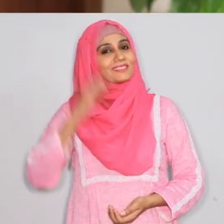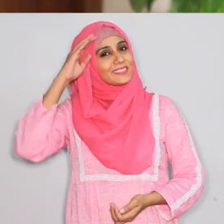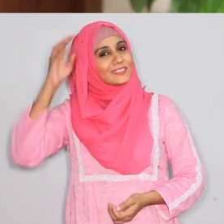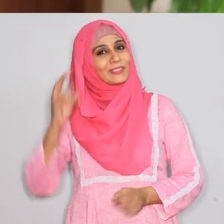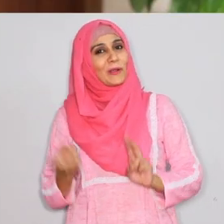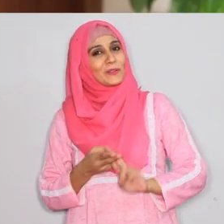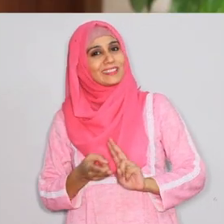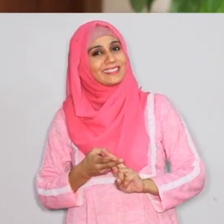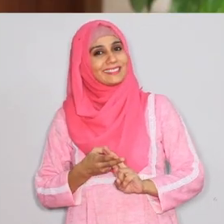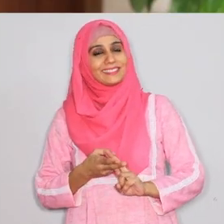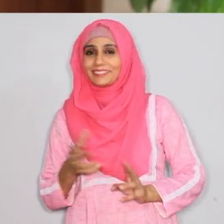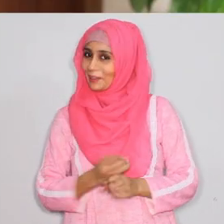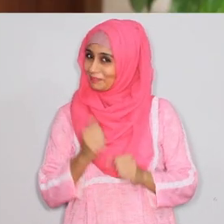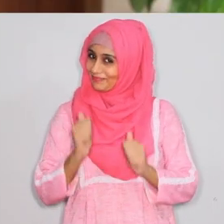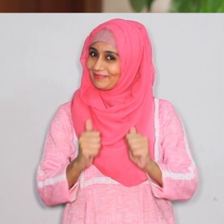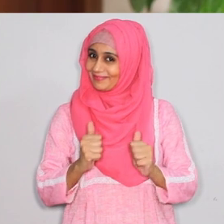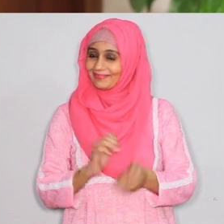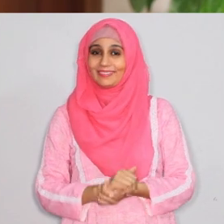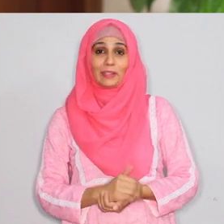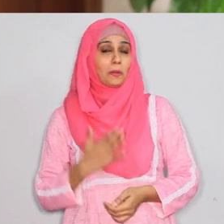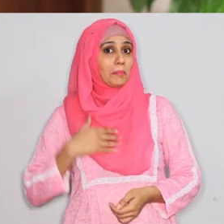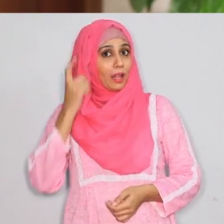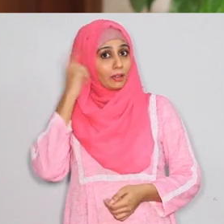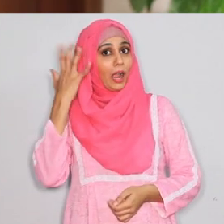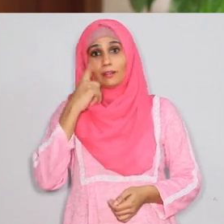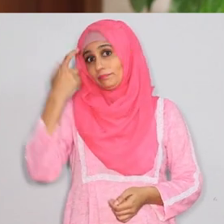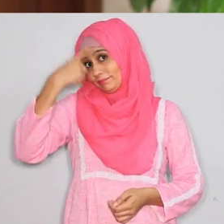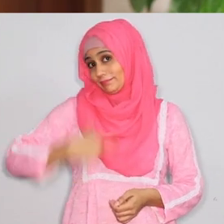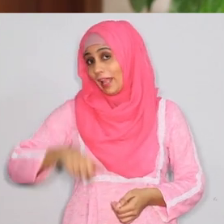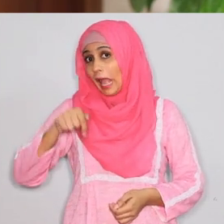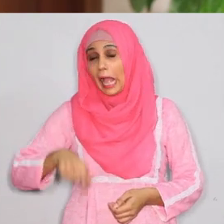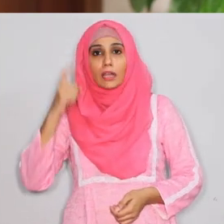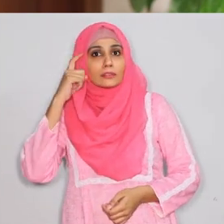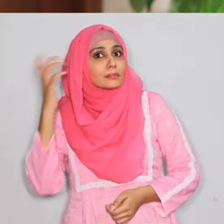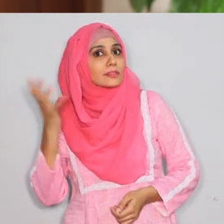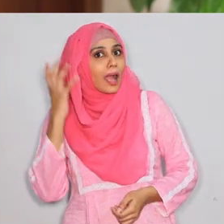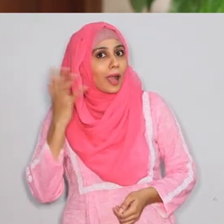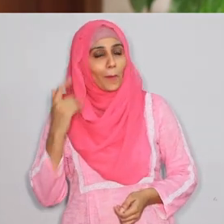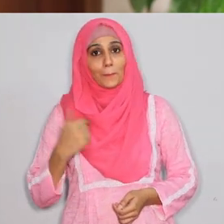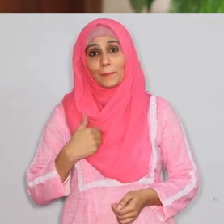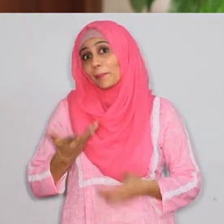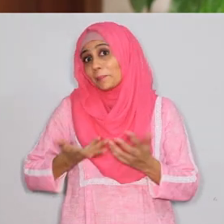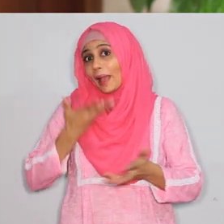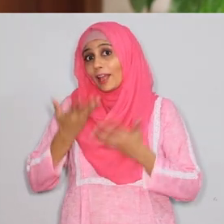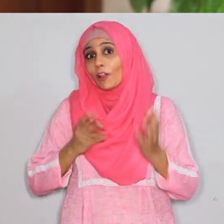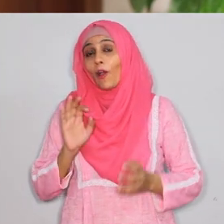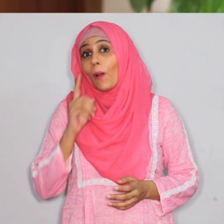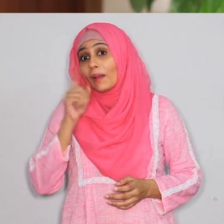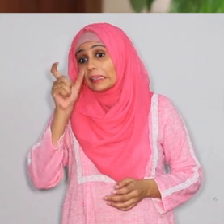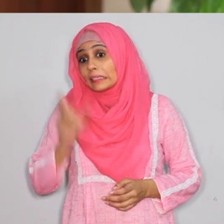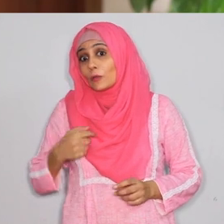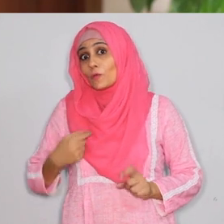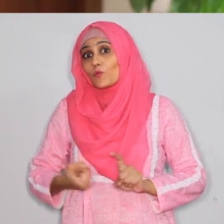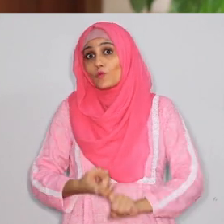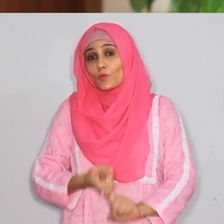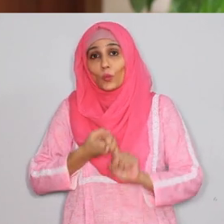अस्सलाम वालेकुम दोस्तों, कैसे हैं? मैं हूं कहानी आंटी और आज की कहानी मैं आपको सुना रही हूं अपनी एक ऐसी दोस्त के